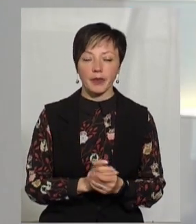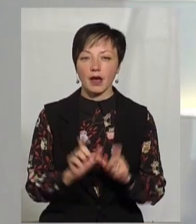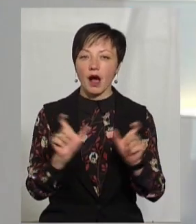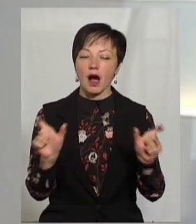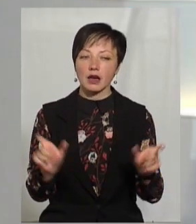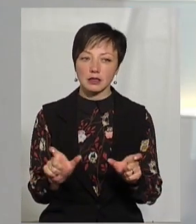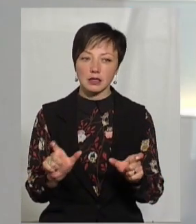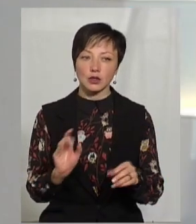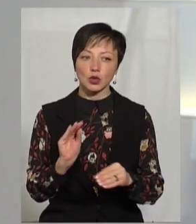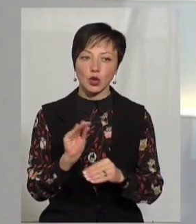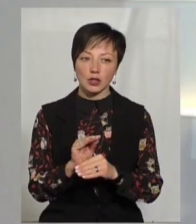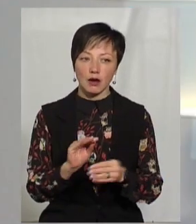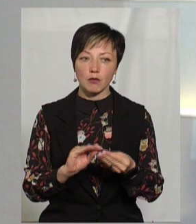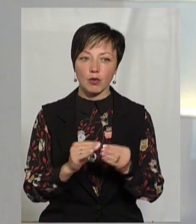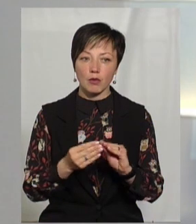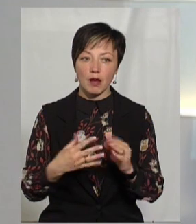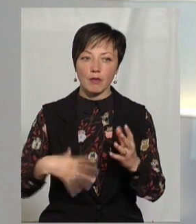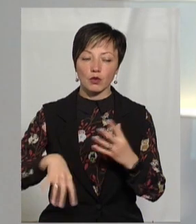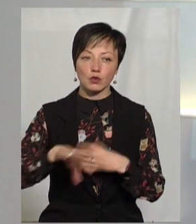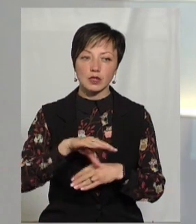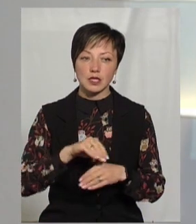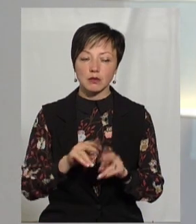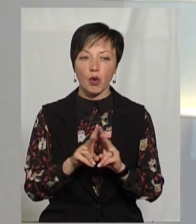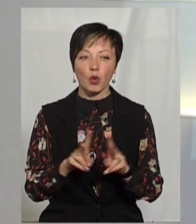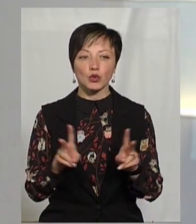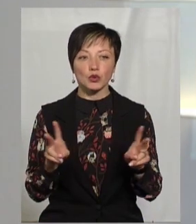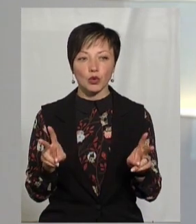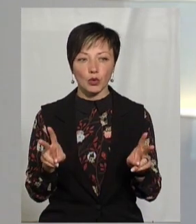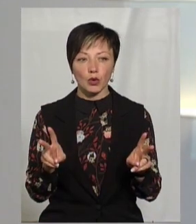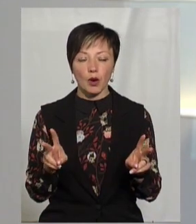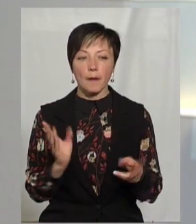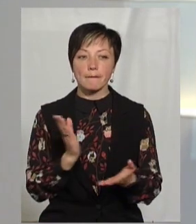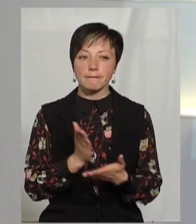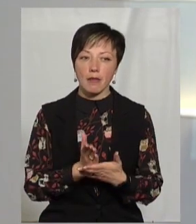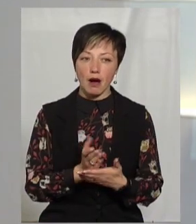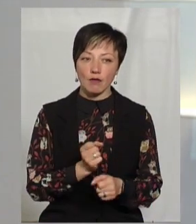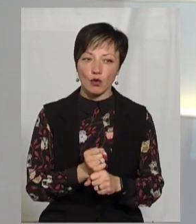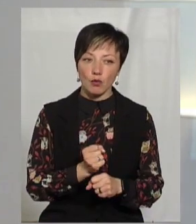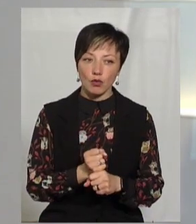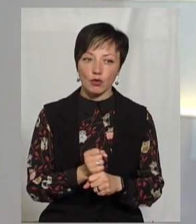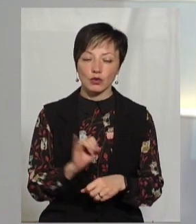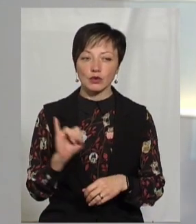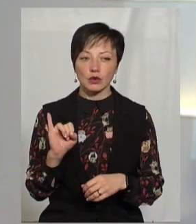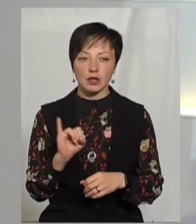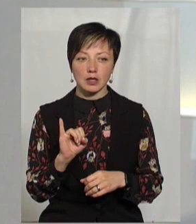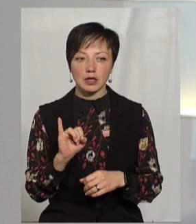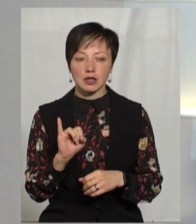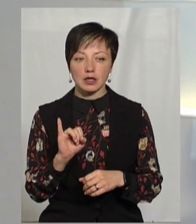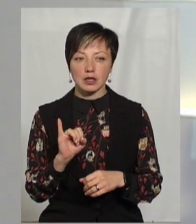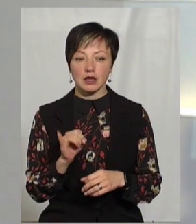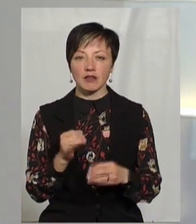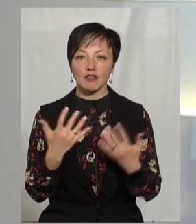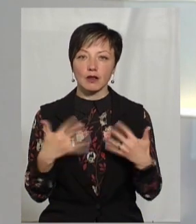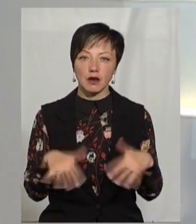Карантин додав, очевидно, проблем усім, і тим, хто мав роботу, та якось